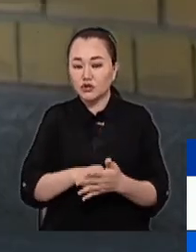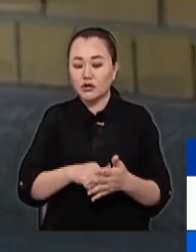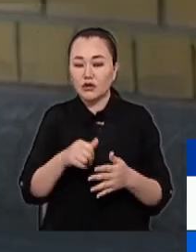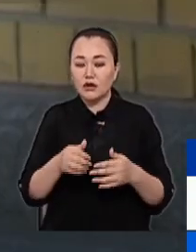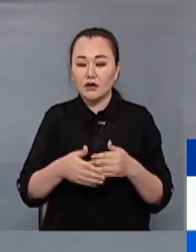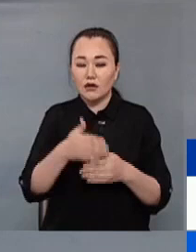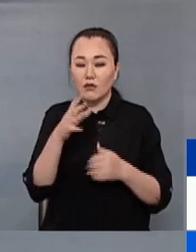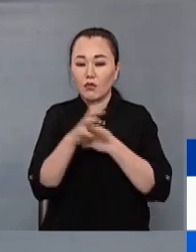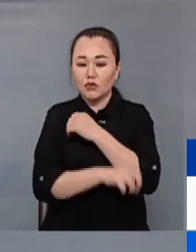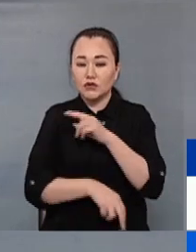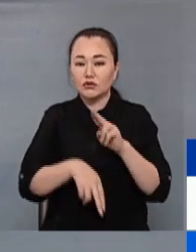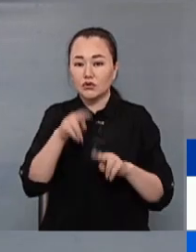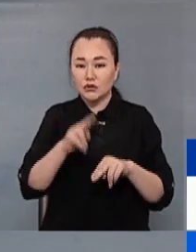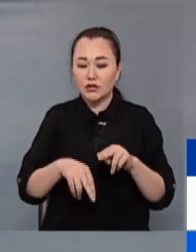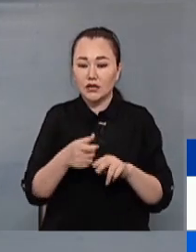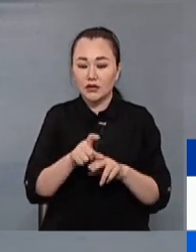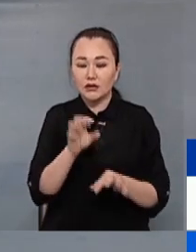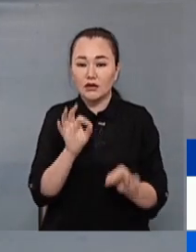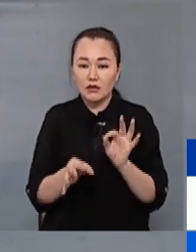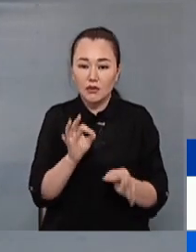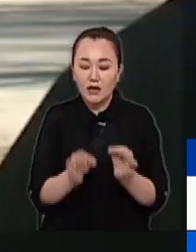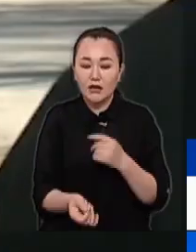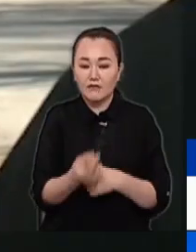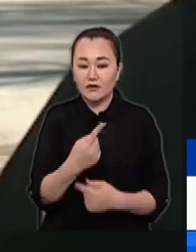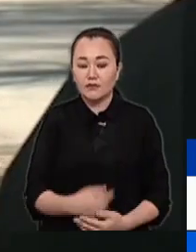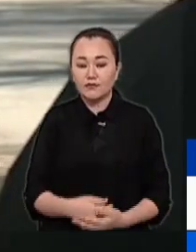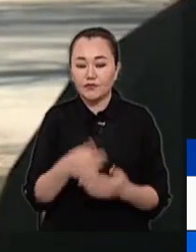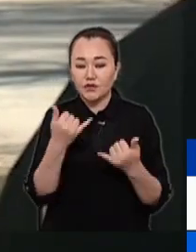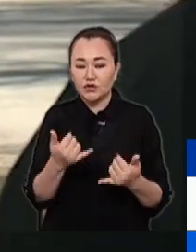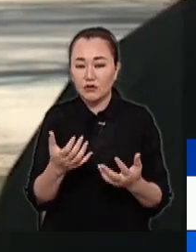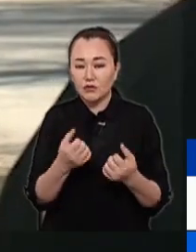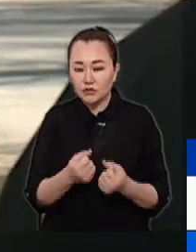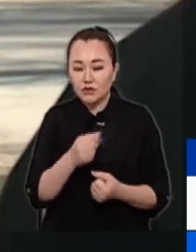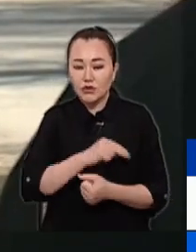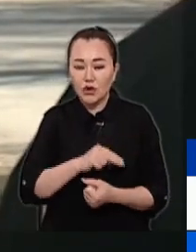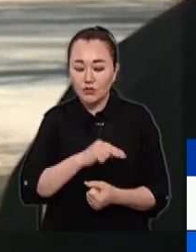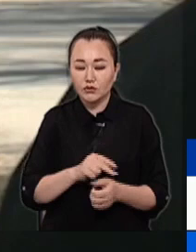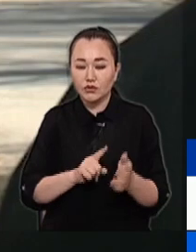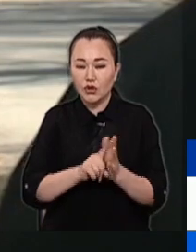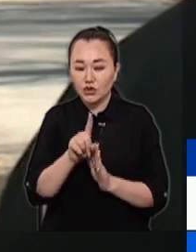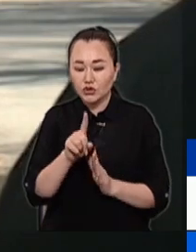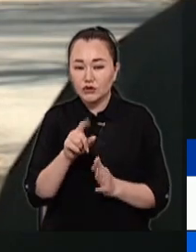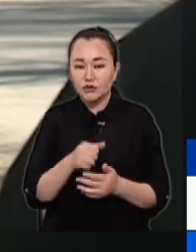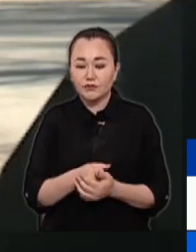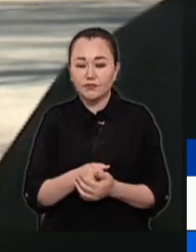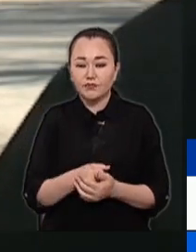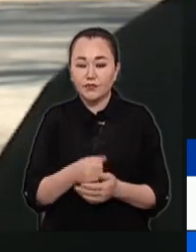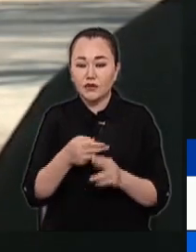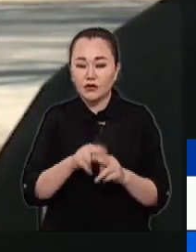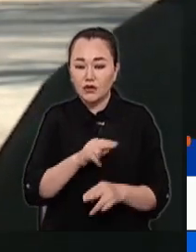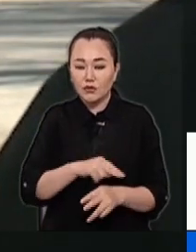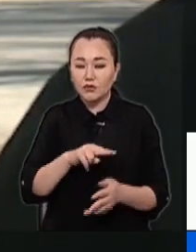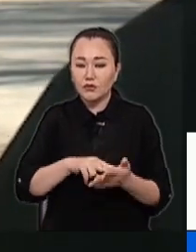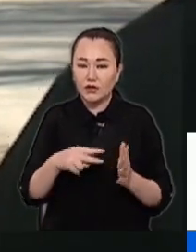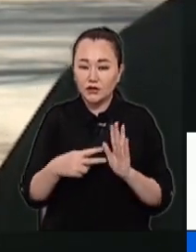просадки после строительства. И это нормальное явление. Сейчас, получается, работы вот мы начали. Эти работы